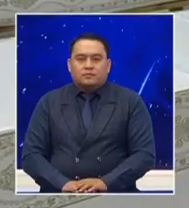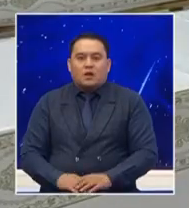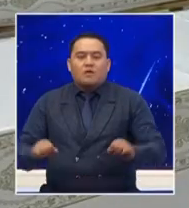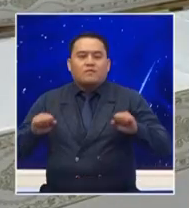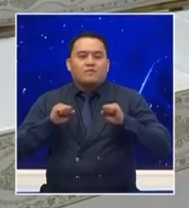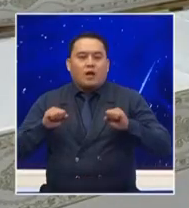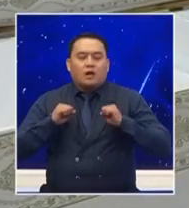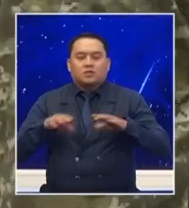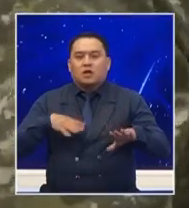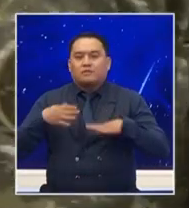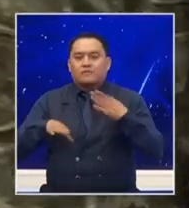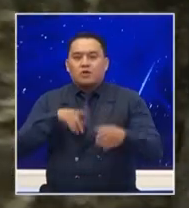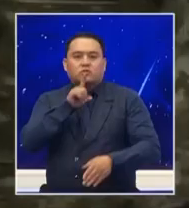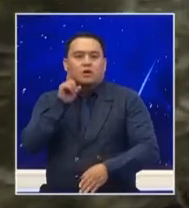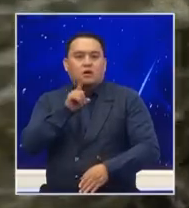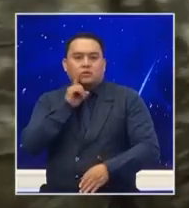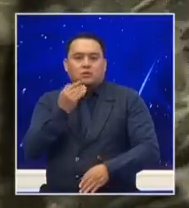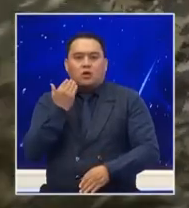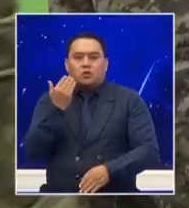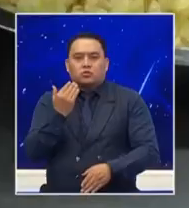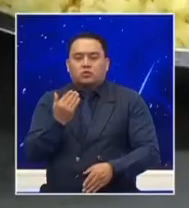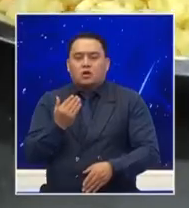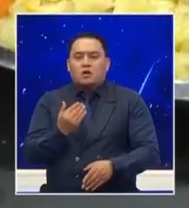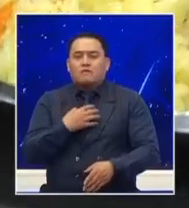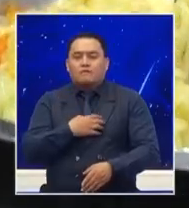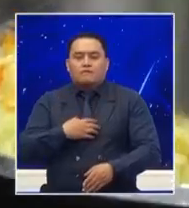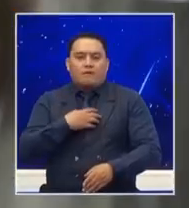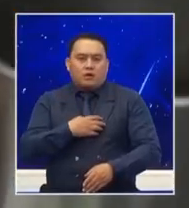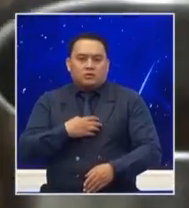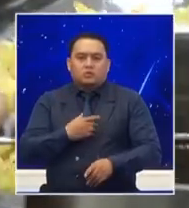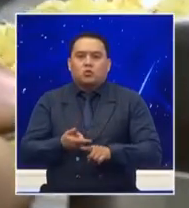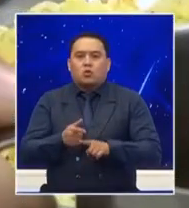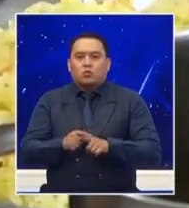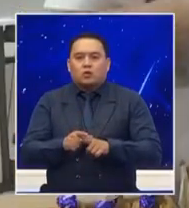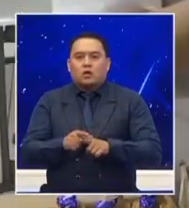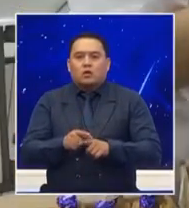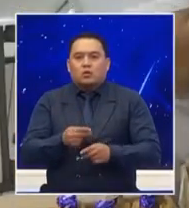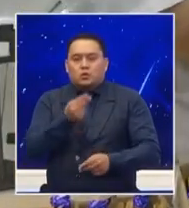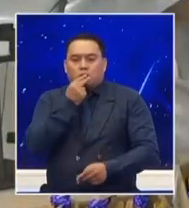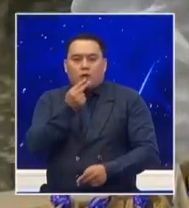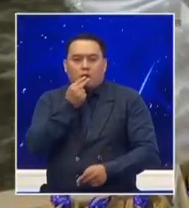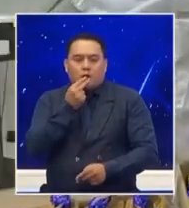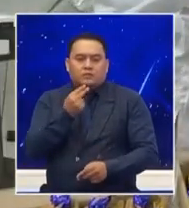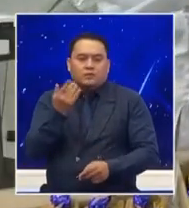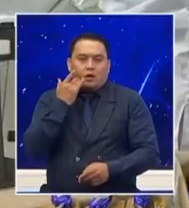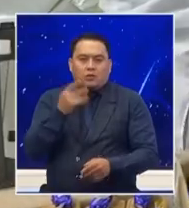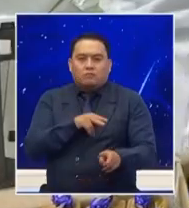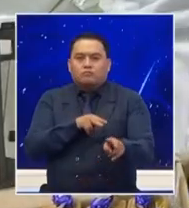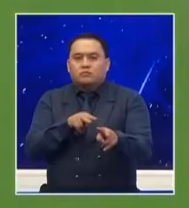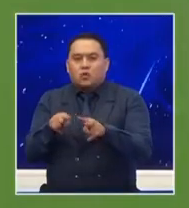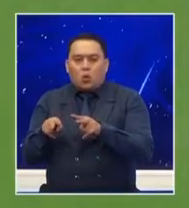Физикалық тұрғыдан шыңдалатын жас сарбаздар үшін ас ауқат аса маңызды. Сондықтан олардың құнарлы тамақтануы әрдайым